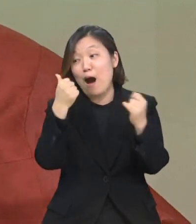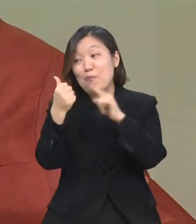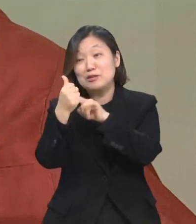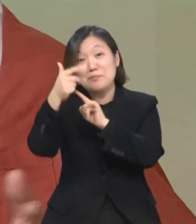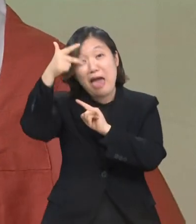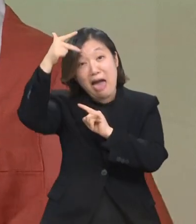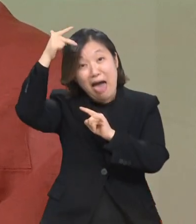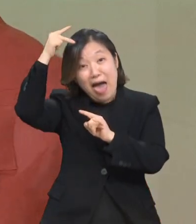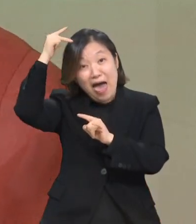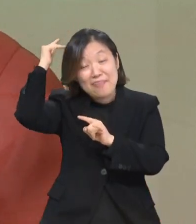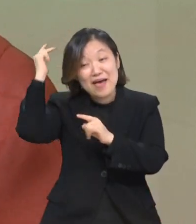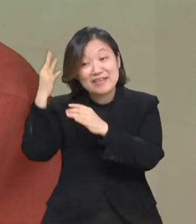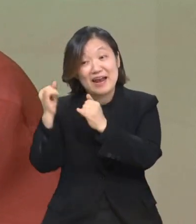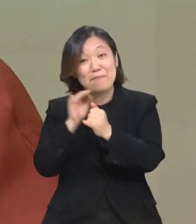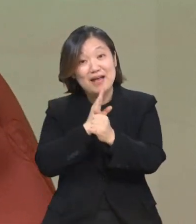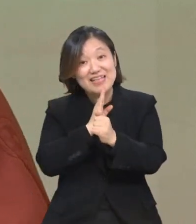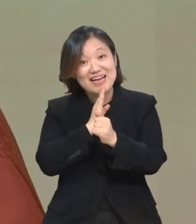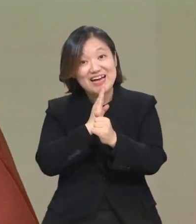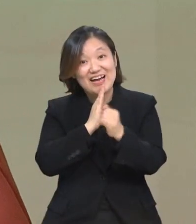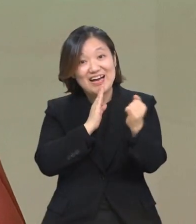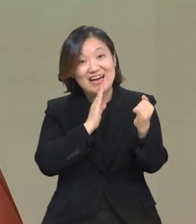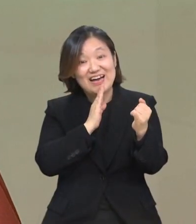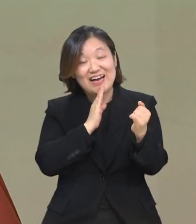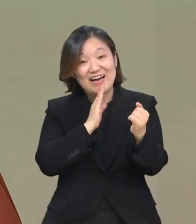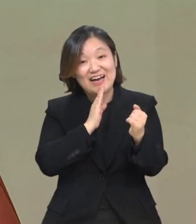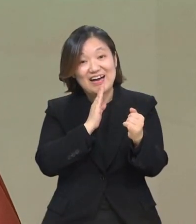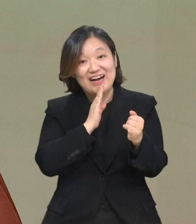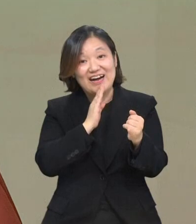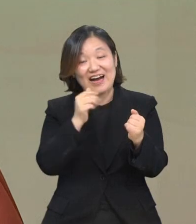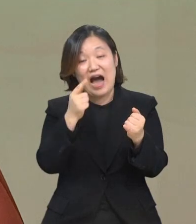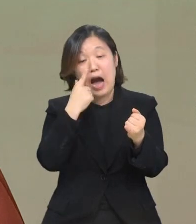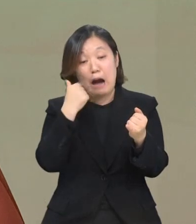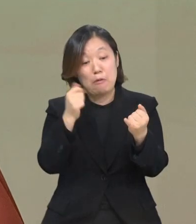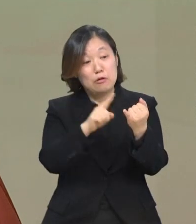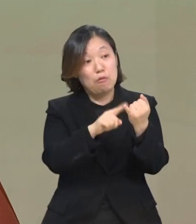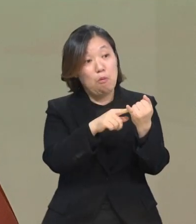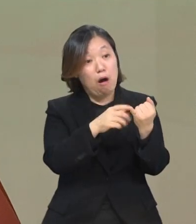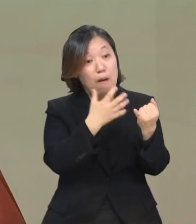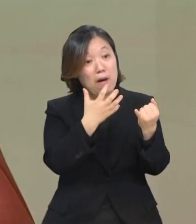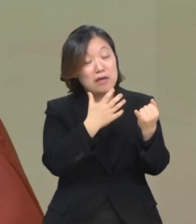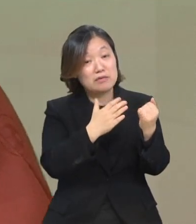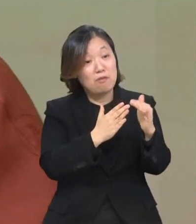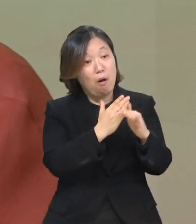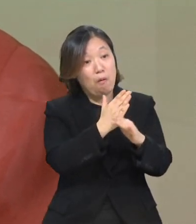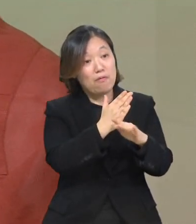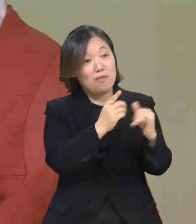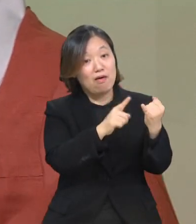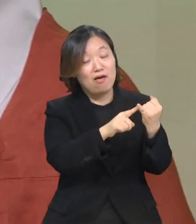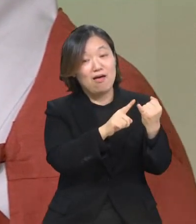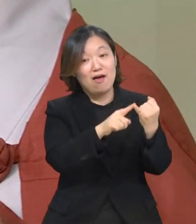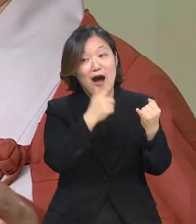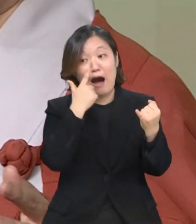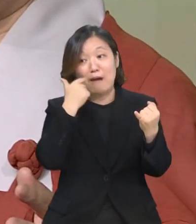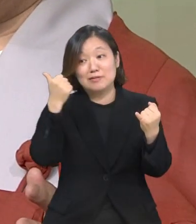옛날 사람입니다 옛날뿐 옛날에는 좀 그런 일을 흔했죠 지금은 상상도 못할 일이지만 아버지가